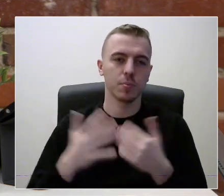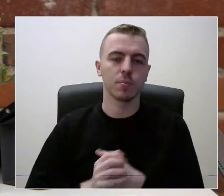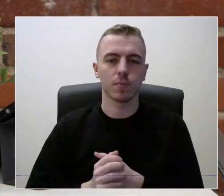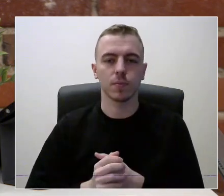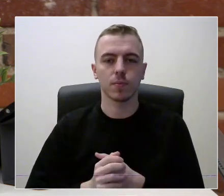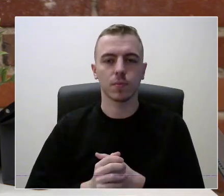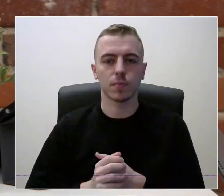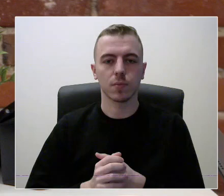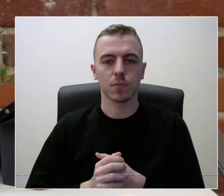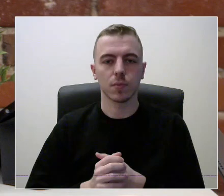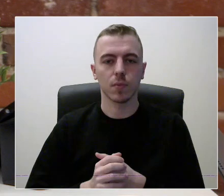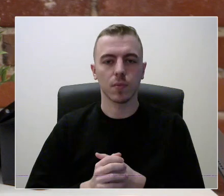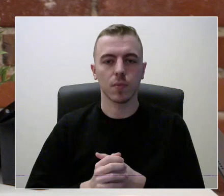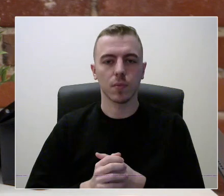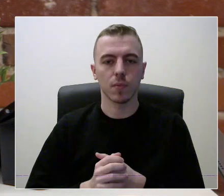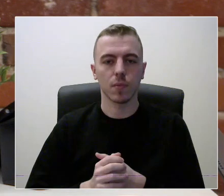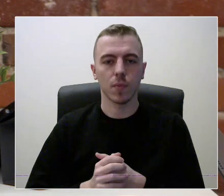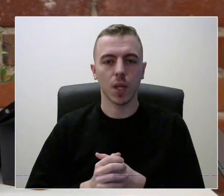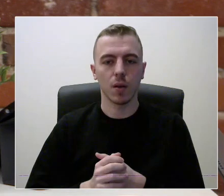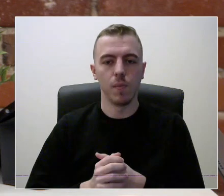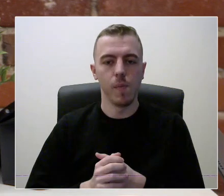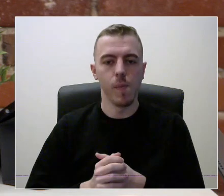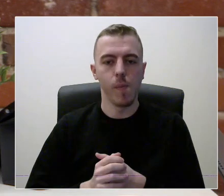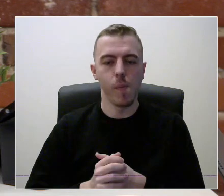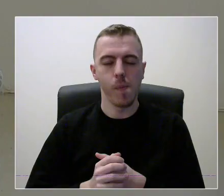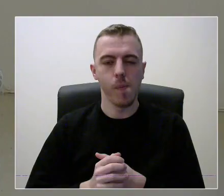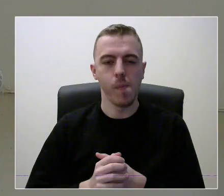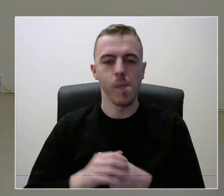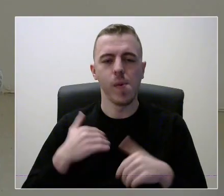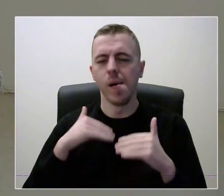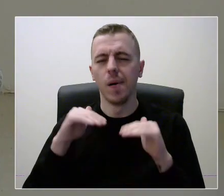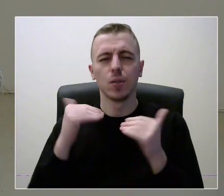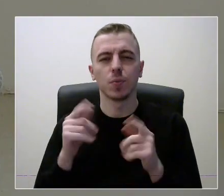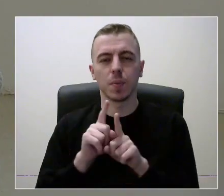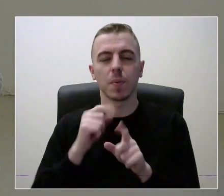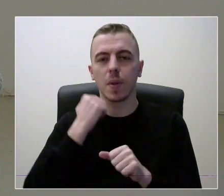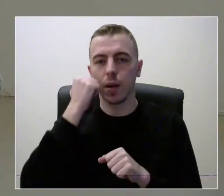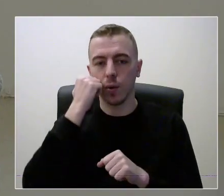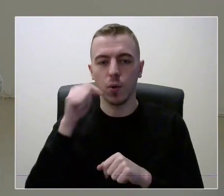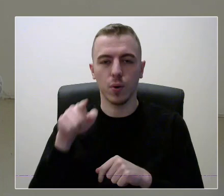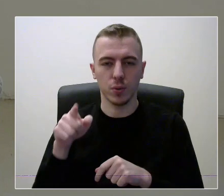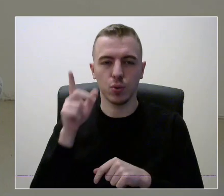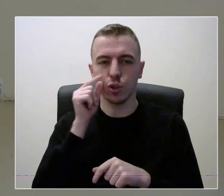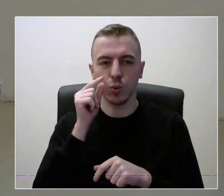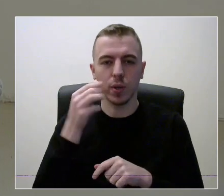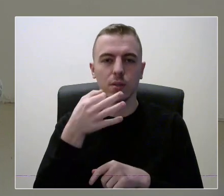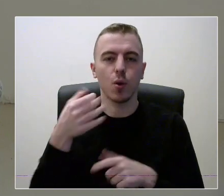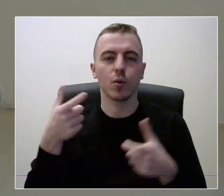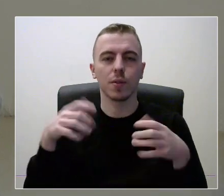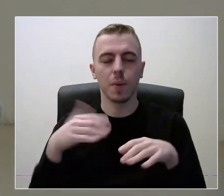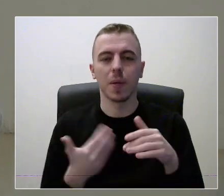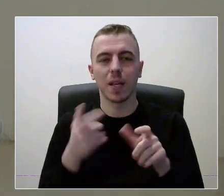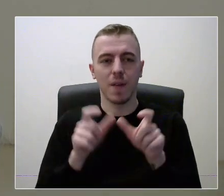visko, į ką galima tikrai sureaguoti. Tai aš gal irgi labai trumpai padėkosiu Šilutės rajono savivaldybės gyventojams